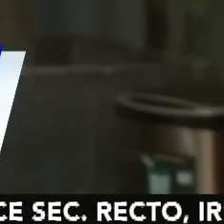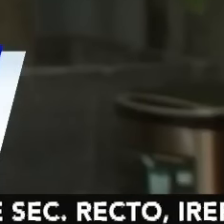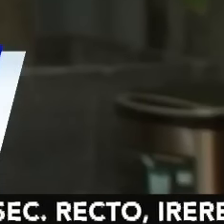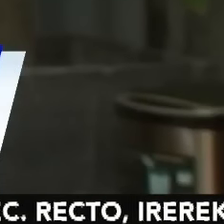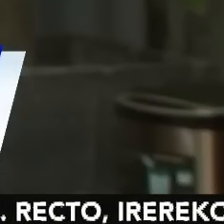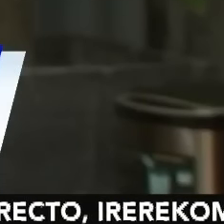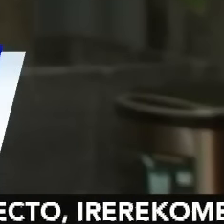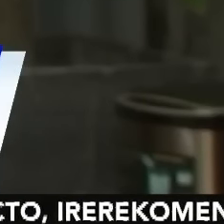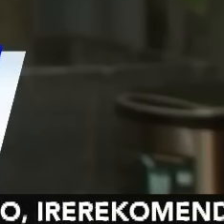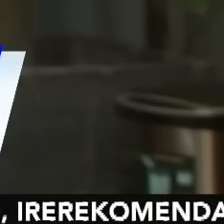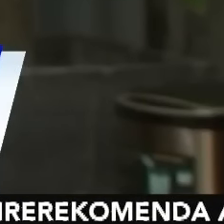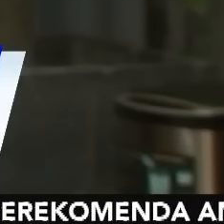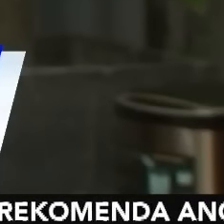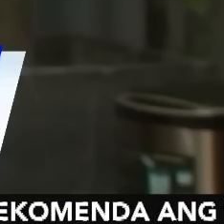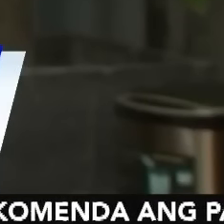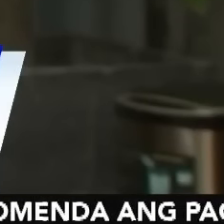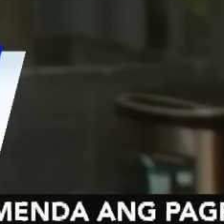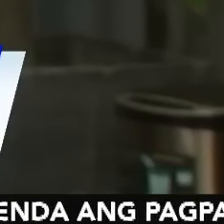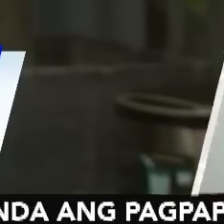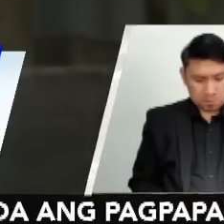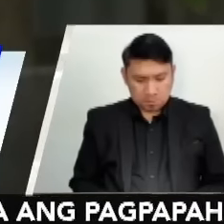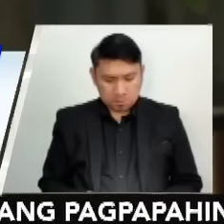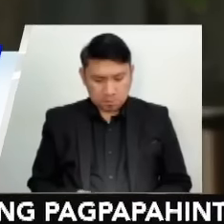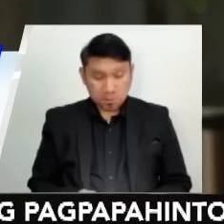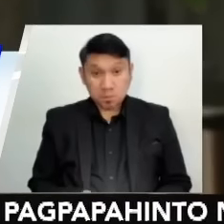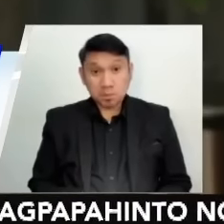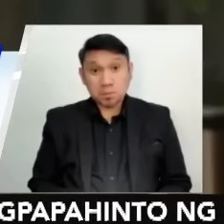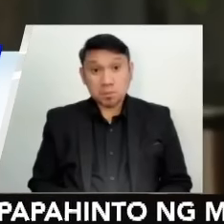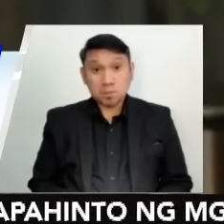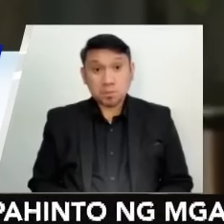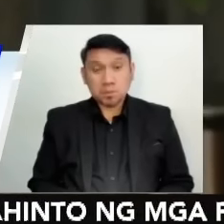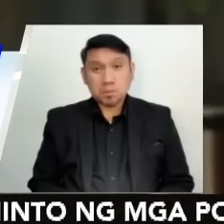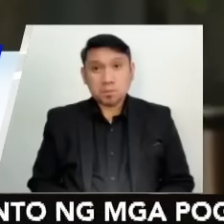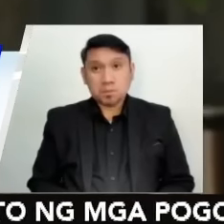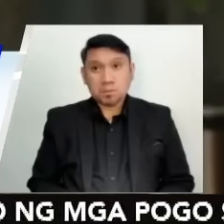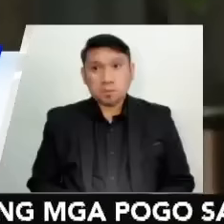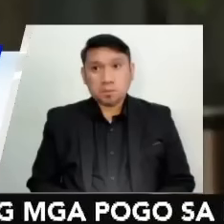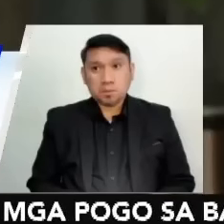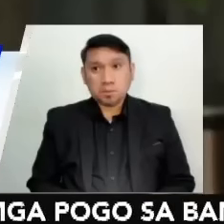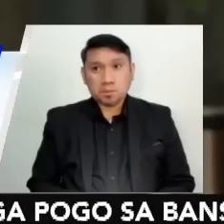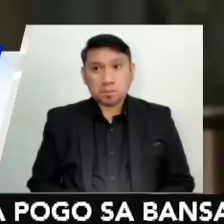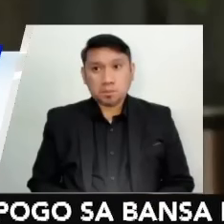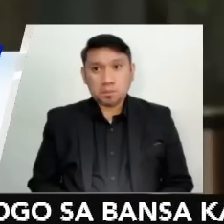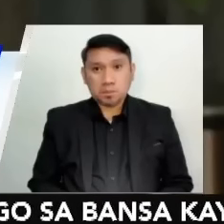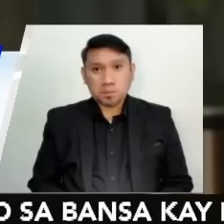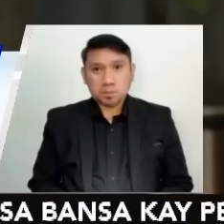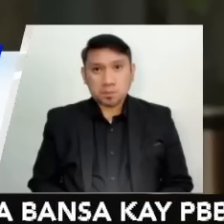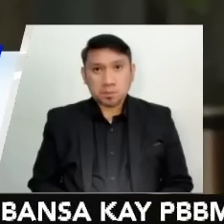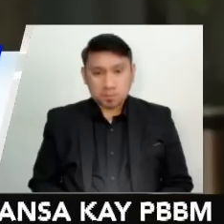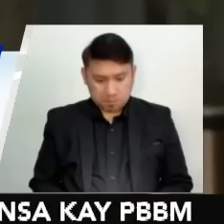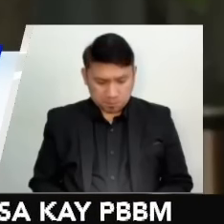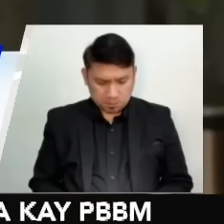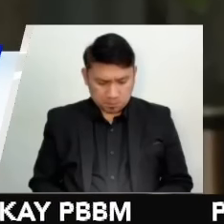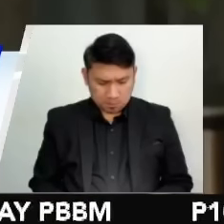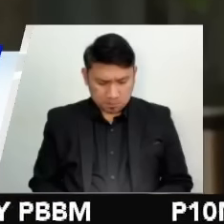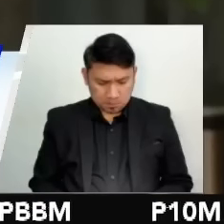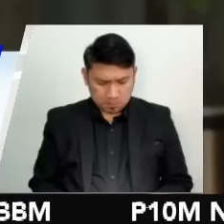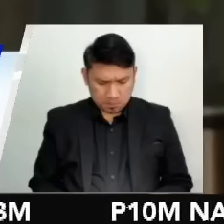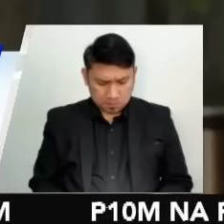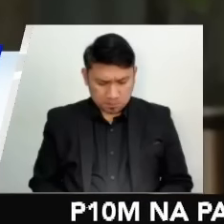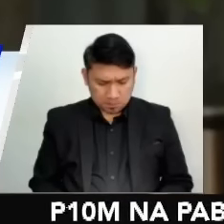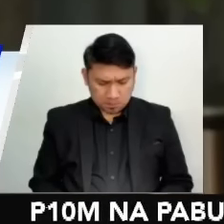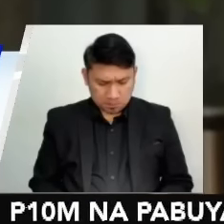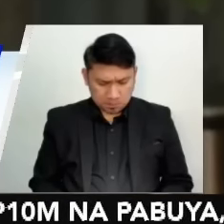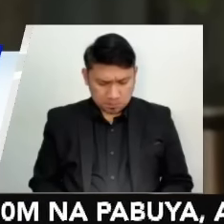Yung mga bank bukas na nakita natin, magagamit ito sa ipapile nating money laundering.